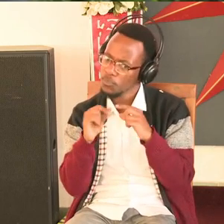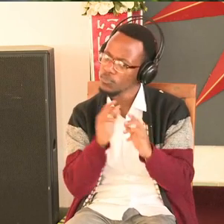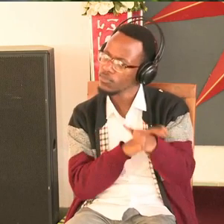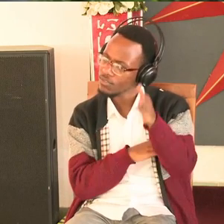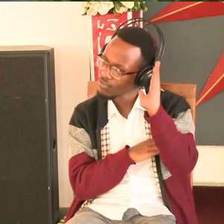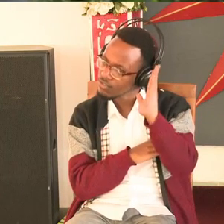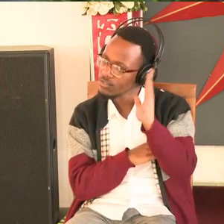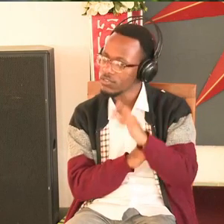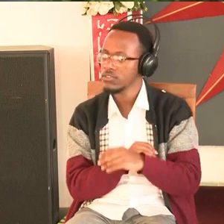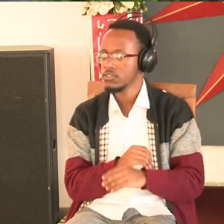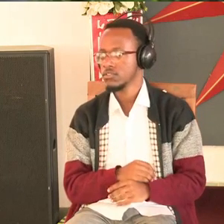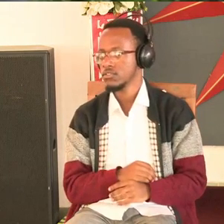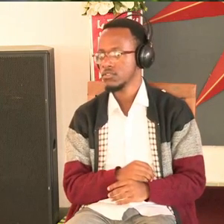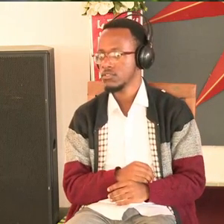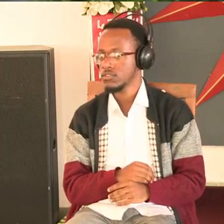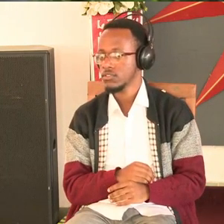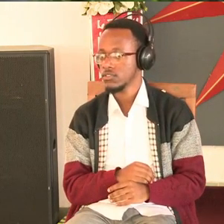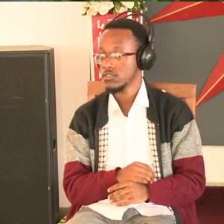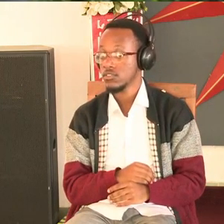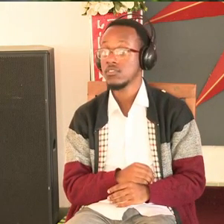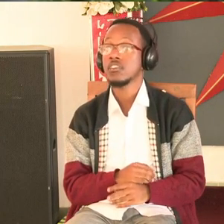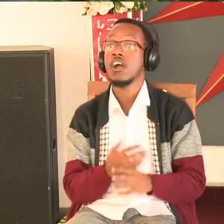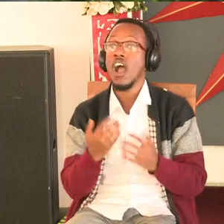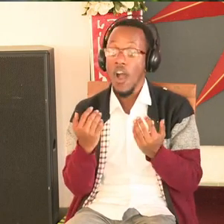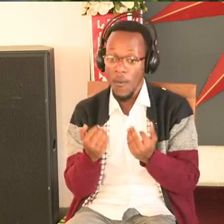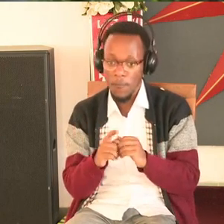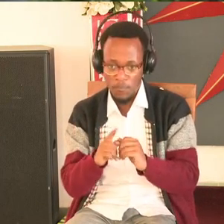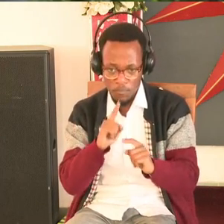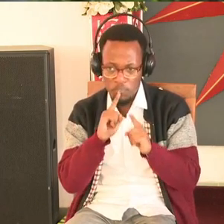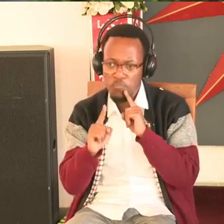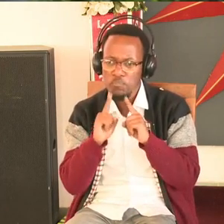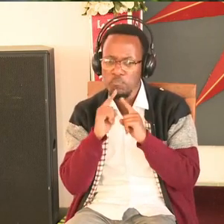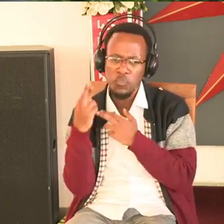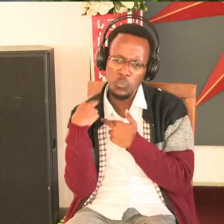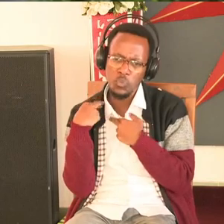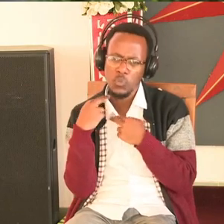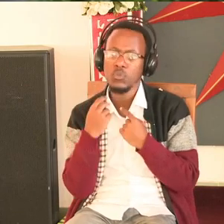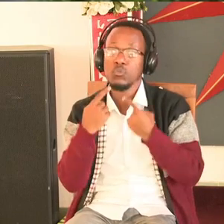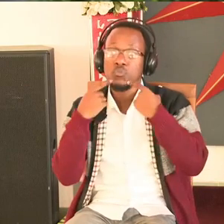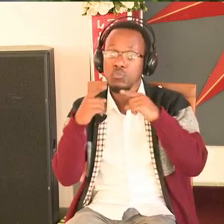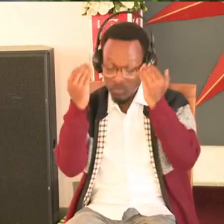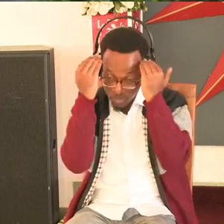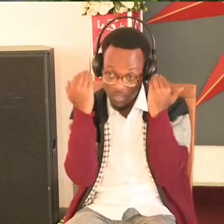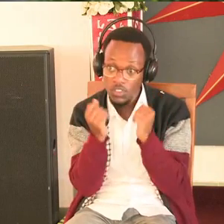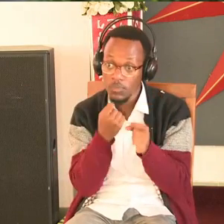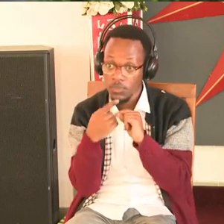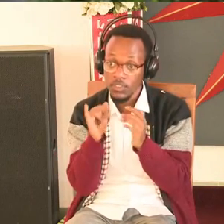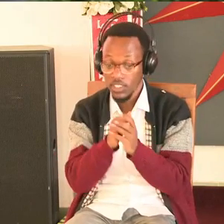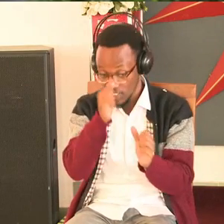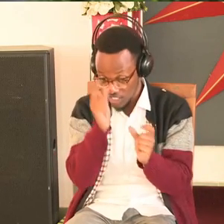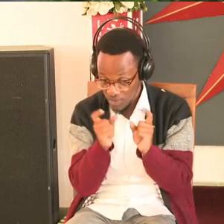ry'Imana ni ryo ritangaza urubanza rikavuga ngo uw'Imana wese